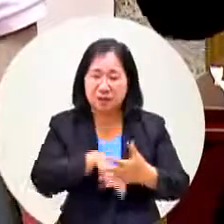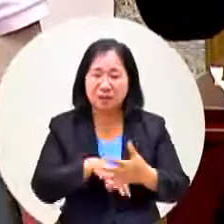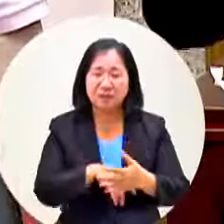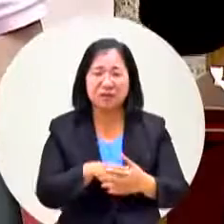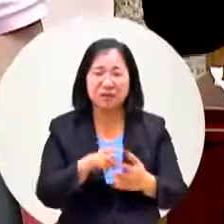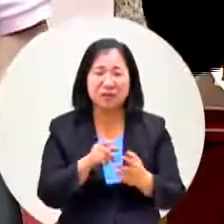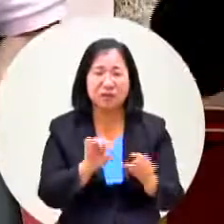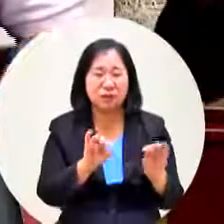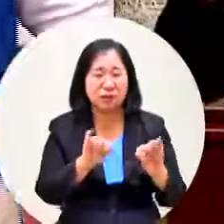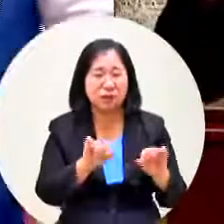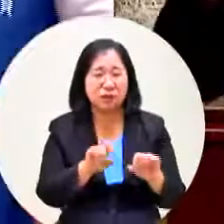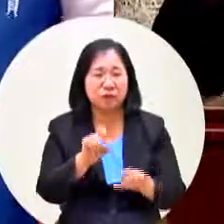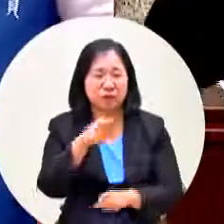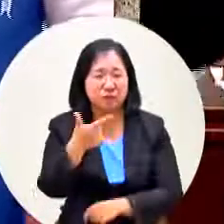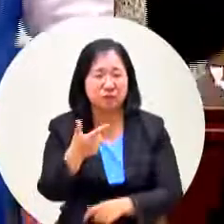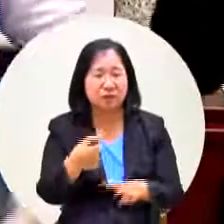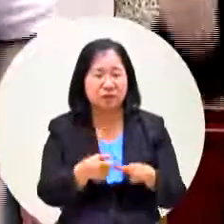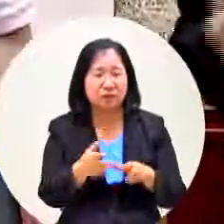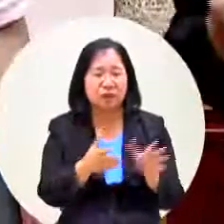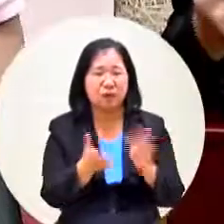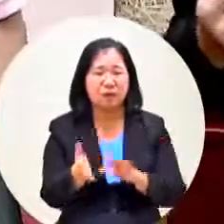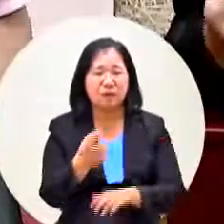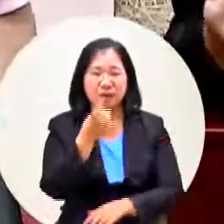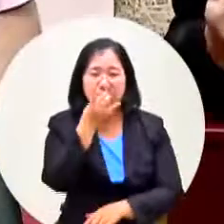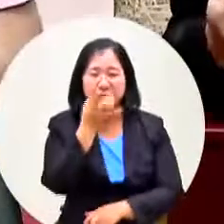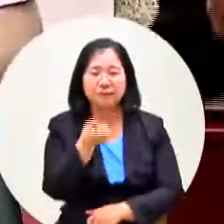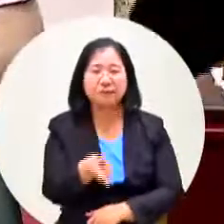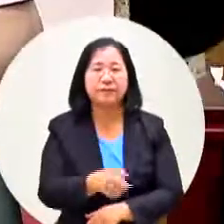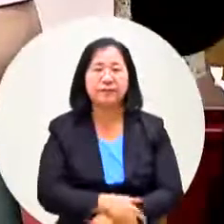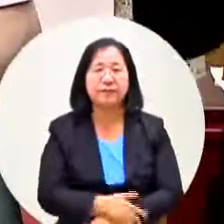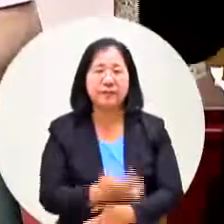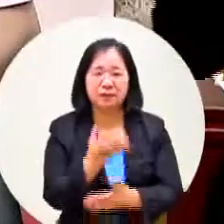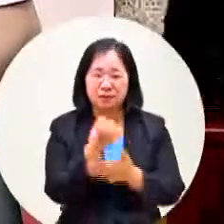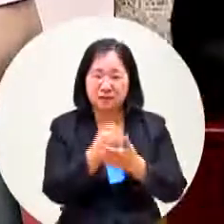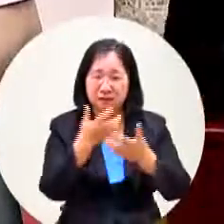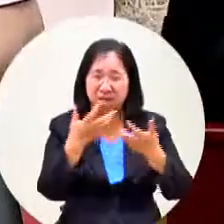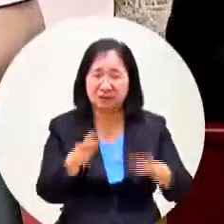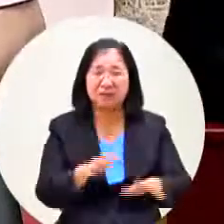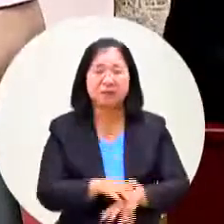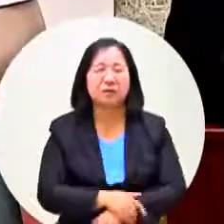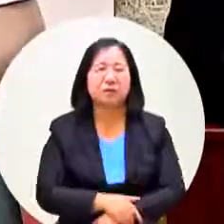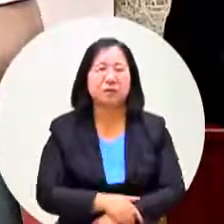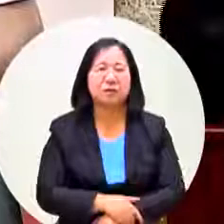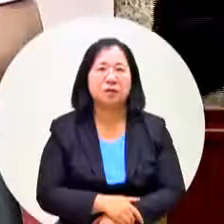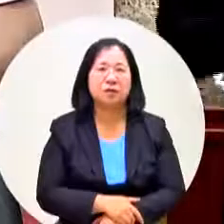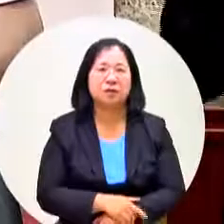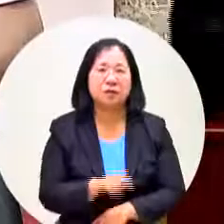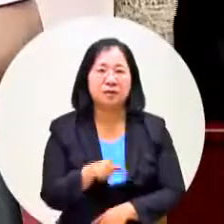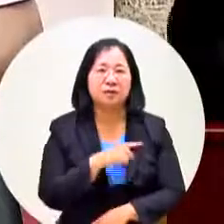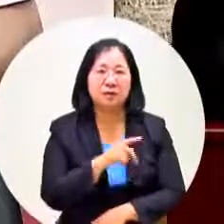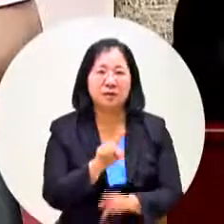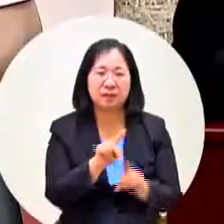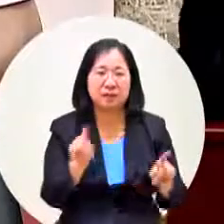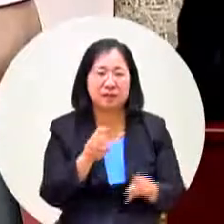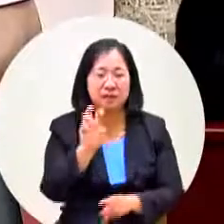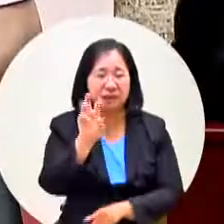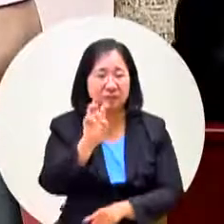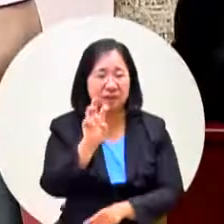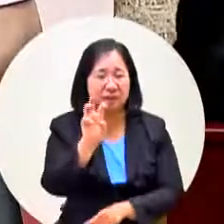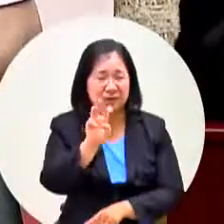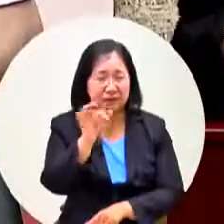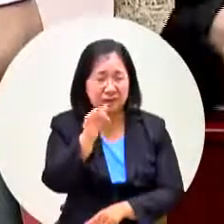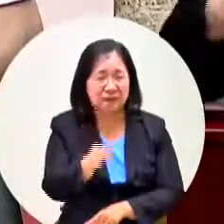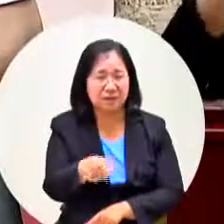坪特定区1、2期嘛。那这两个开发区到目前为止，还佫有16公顷的土